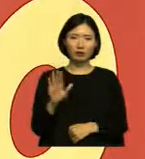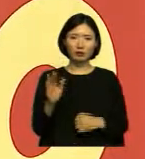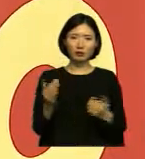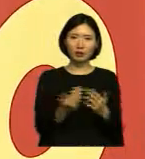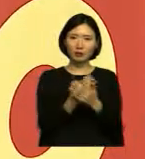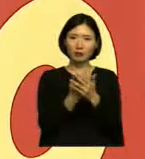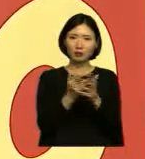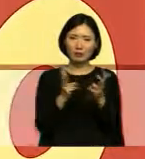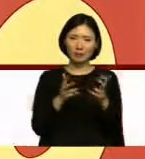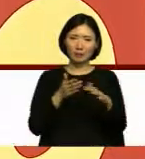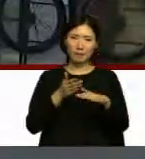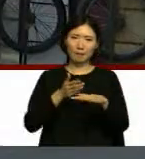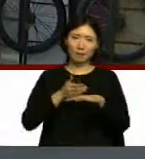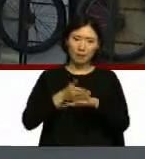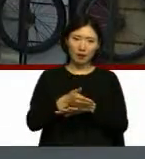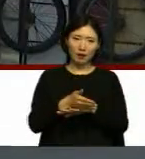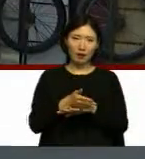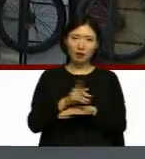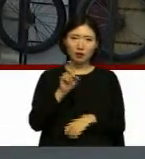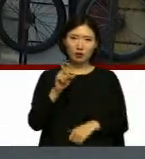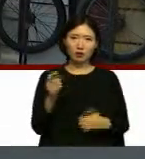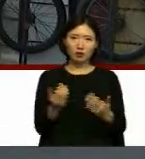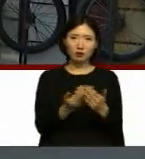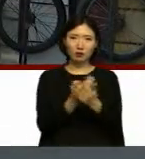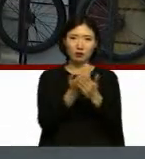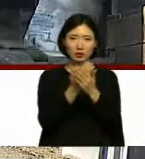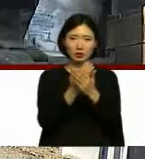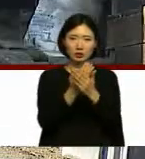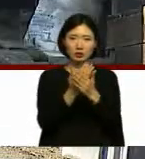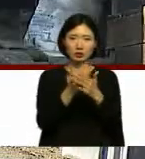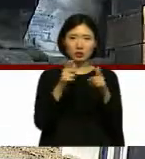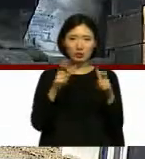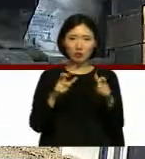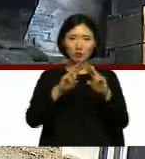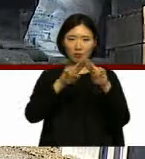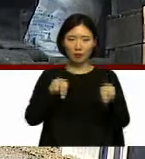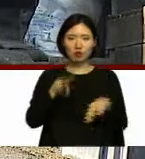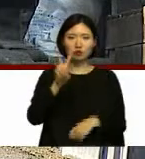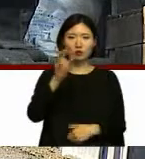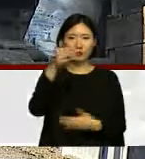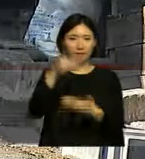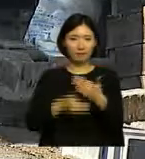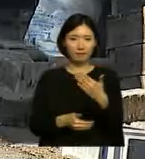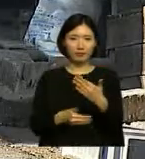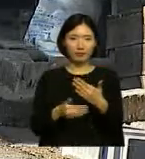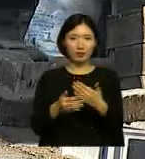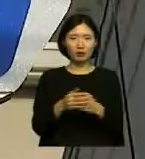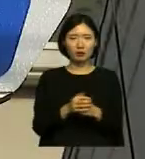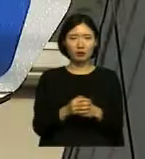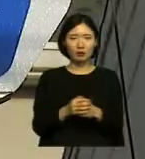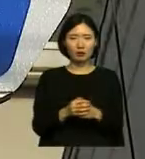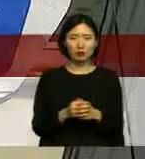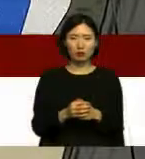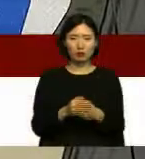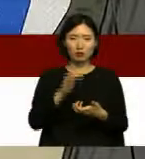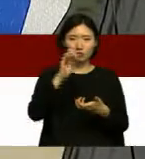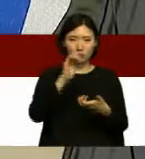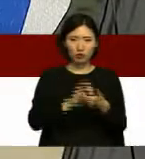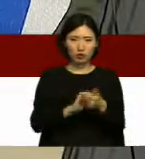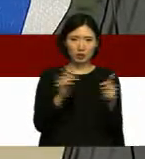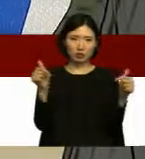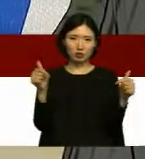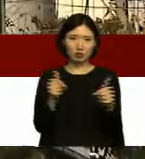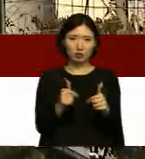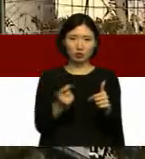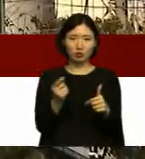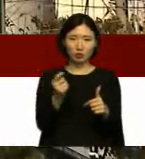개발사업이 지지부진해지면서 10개 촉진구역이 해제되고 2개만 남았습니다. 구리시는 불필요한 규제를 완화하고 최소화하기